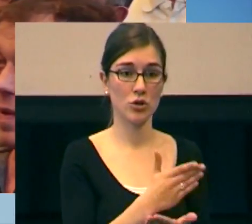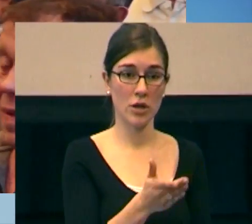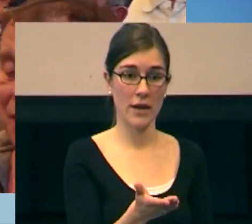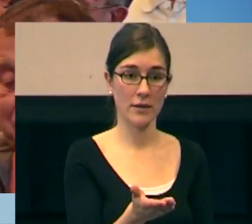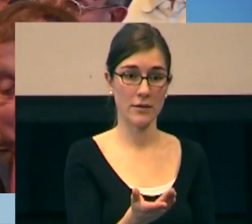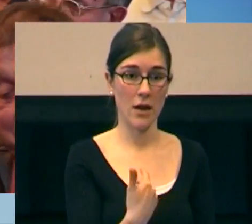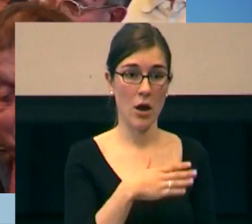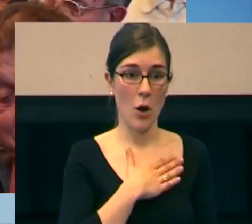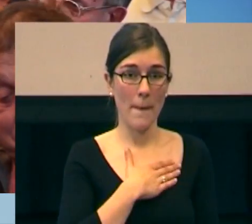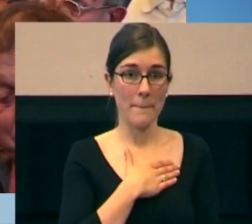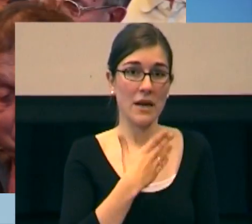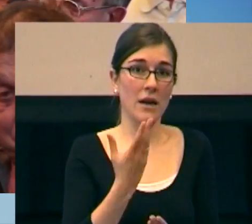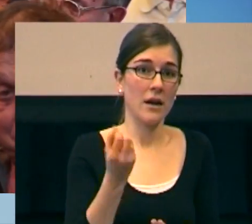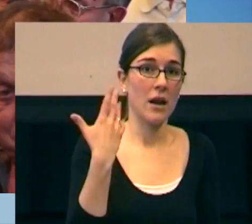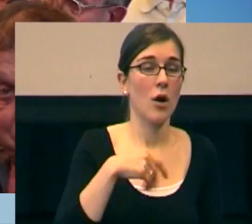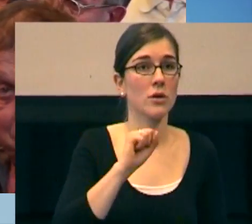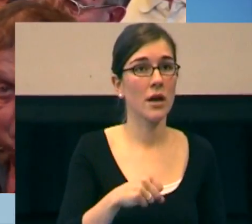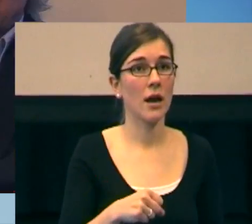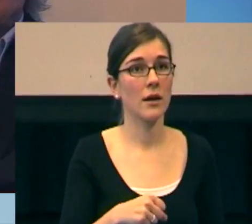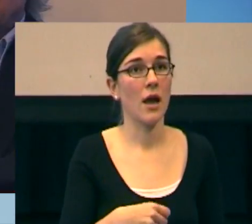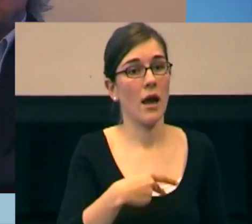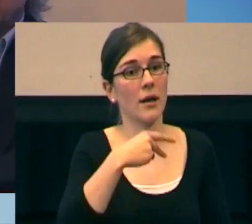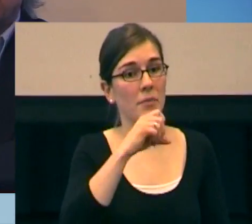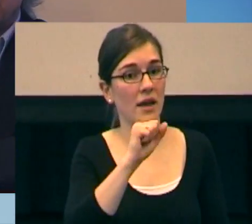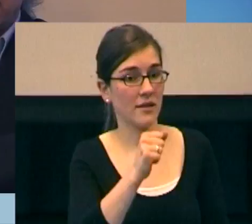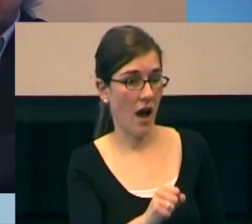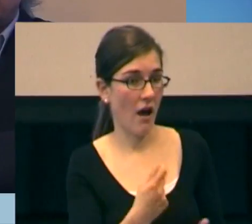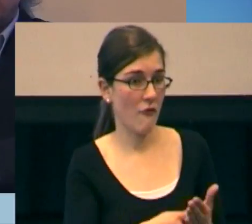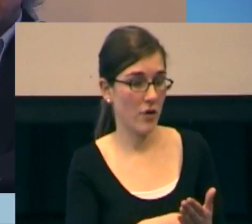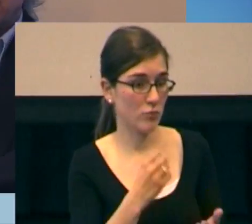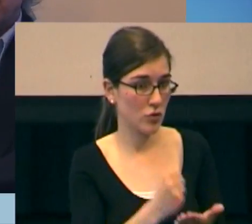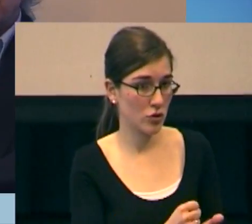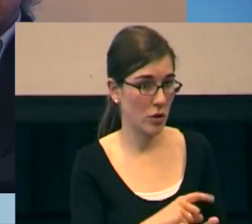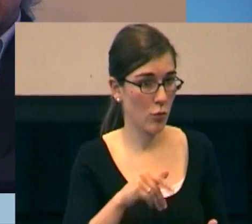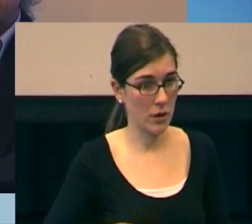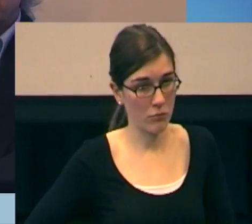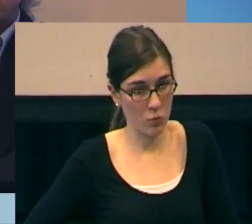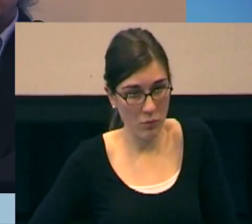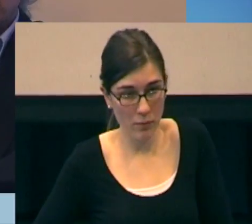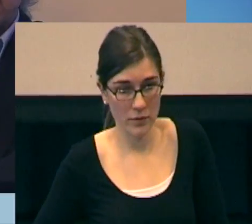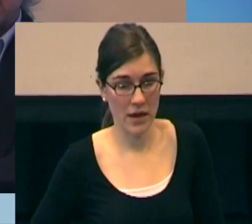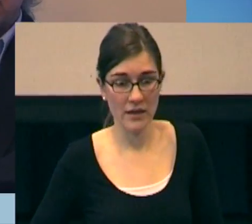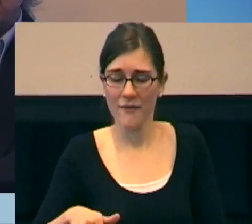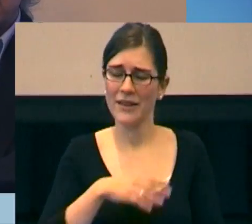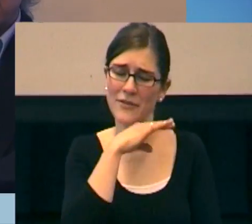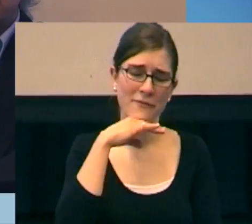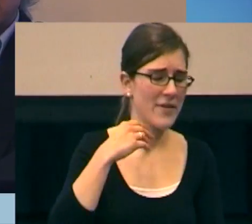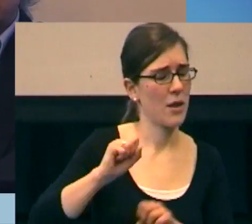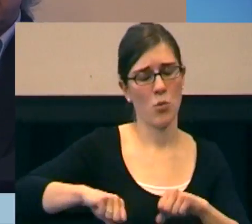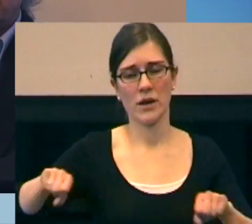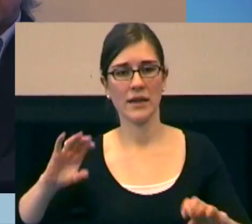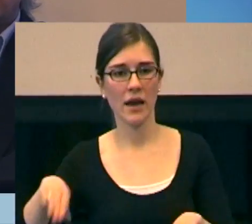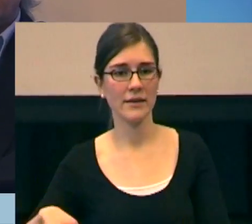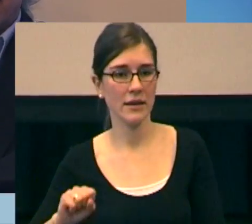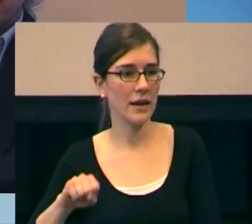PSA-Wert habe vielleicht noch einen Tastbefund dass der Patient dann nicht aus der Praxis kommt und ich sage Patient du musst dich jetzt biopsieren lassen ich bespreche das mit dem Patienten und